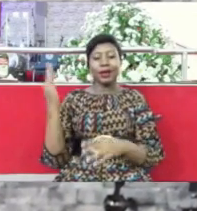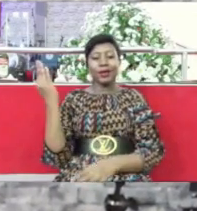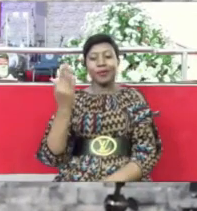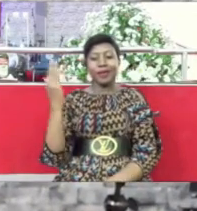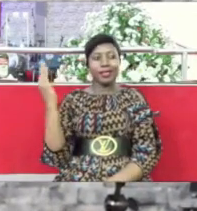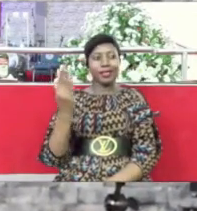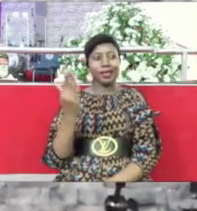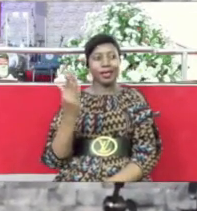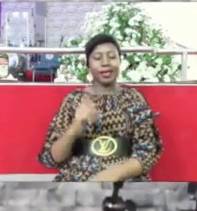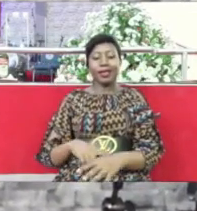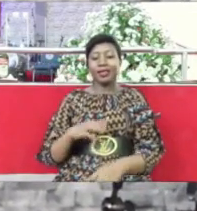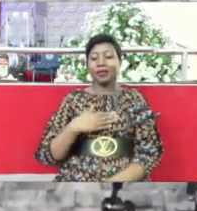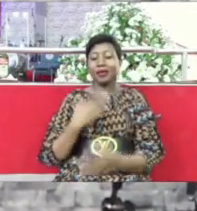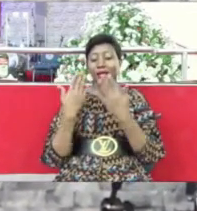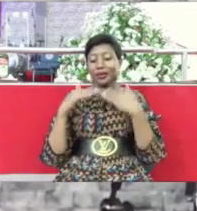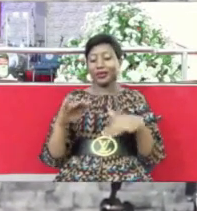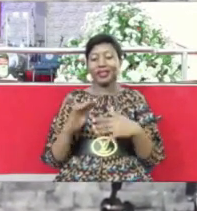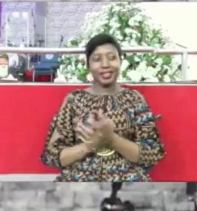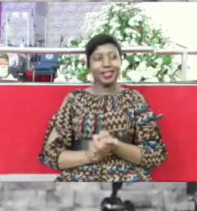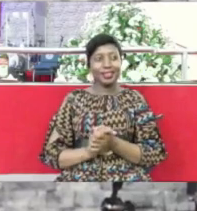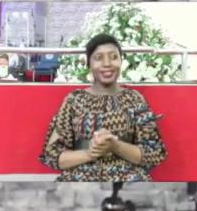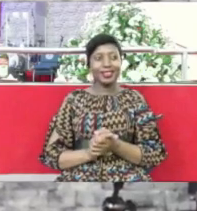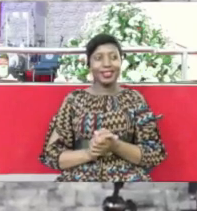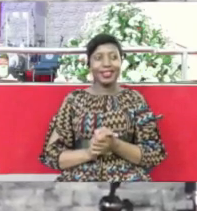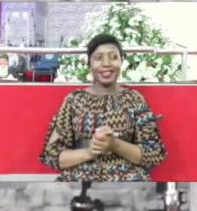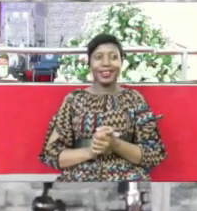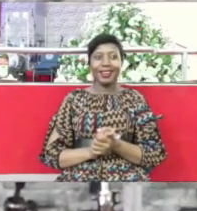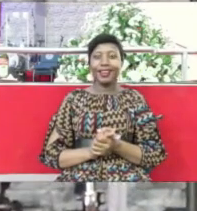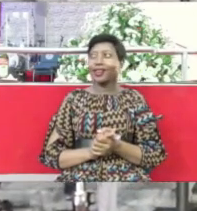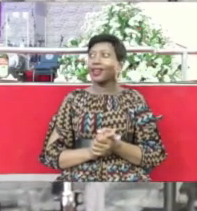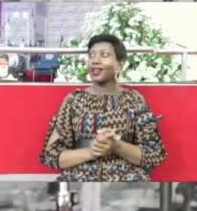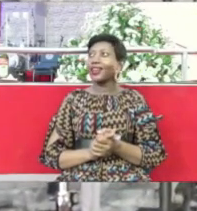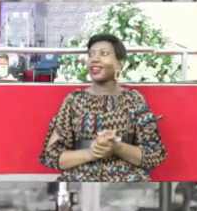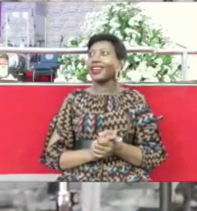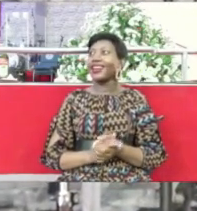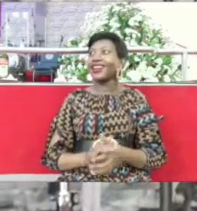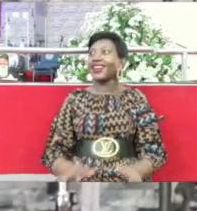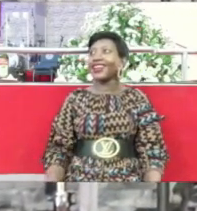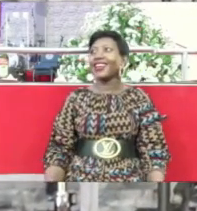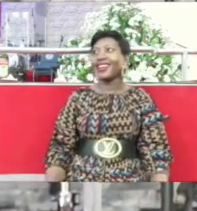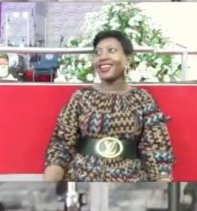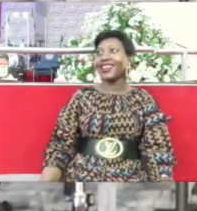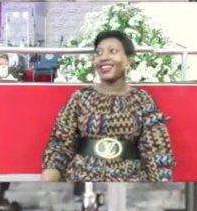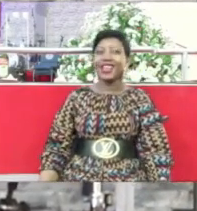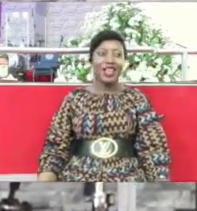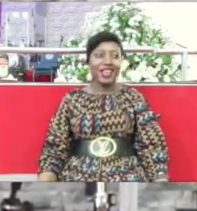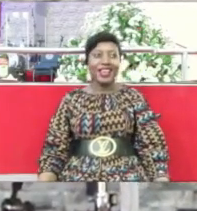ulikuwa umeisha tu. Hata sasa imeisha. Hata sasa hii nasema imeisha. Lakini kiangalia hii saa hapa chini, naona niko na dakika nyingine 10